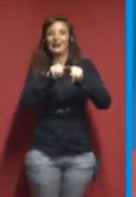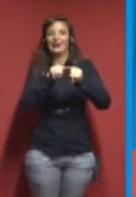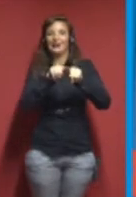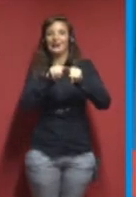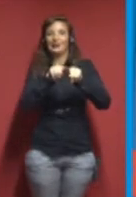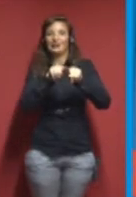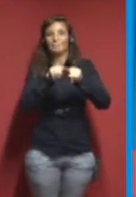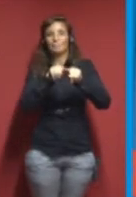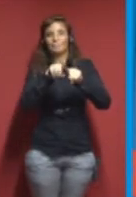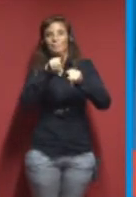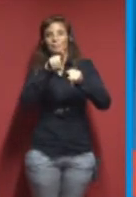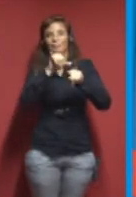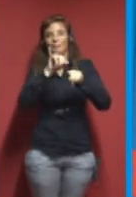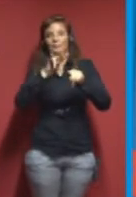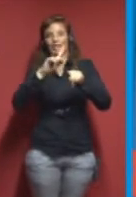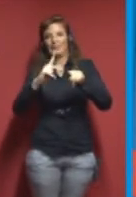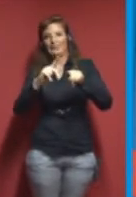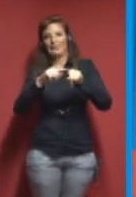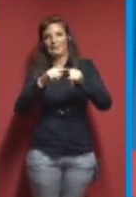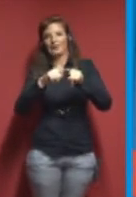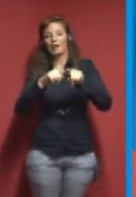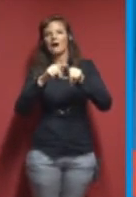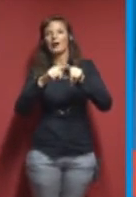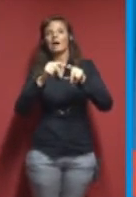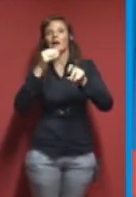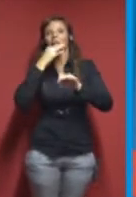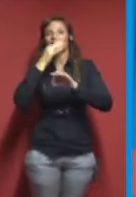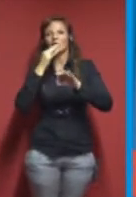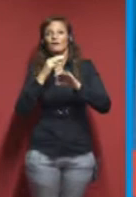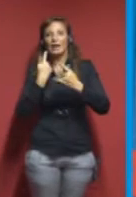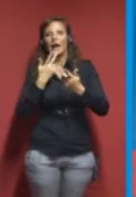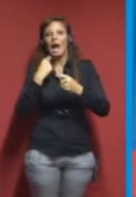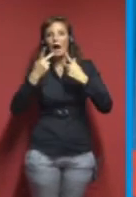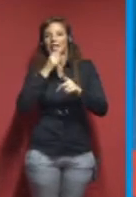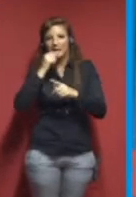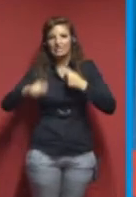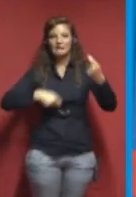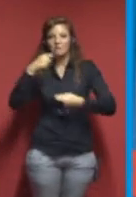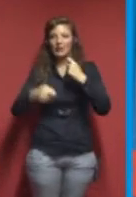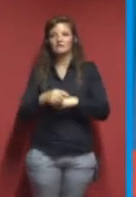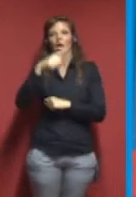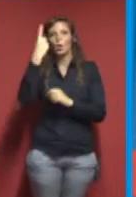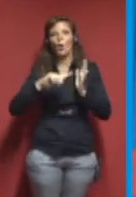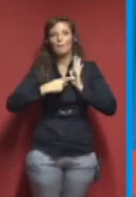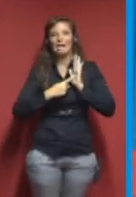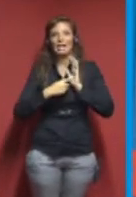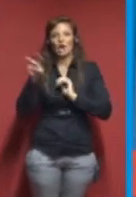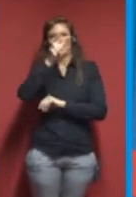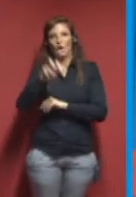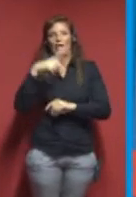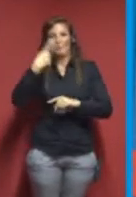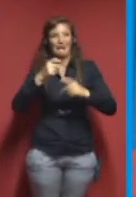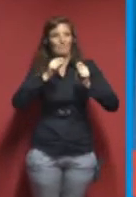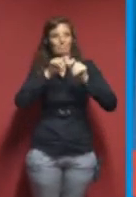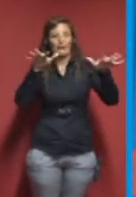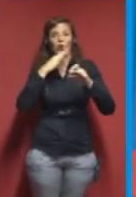frank hanno lanciato praticamente milioni di dollari per il lancio è in effetti sappiamo che le start up non